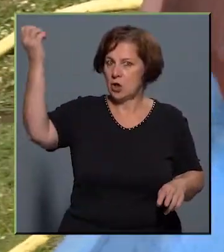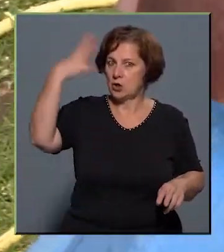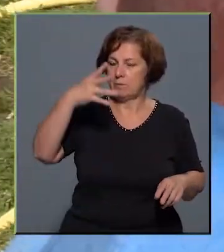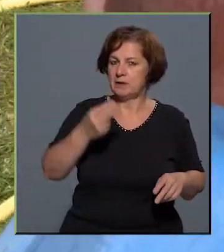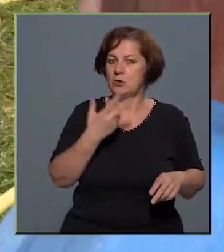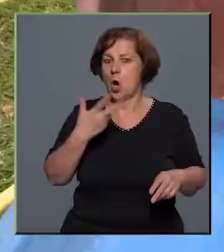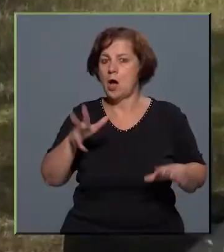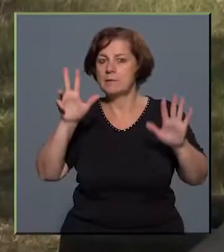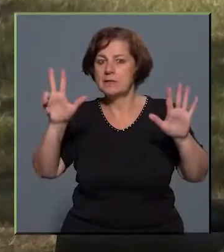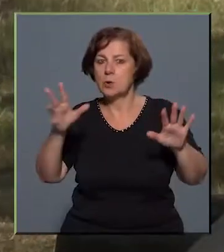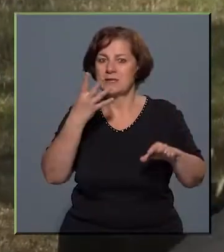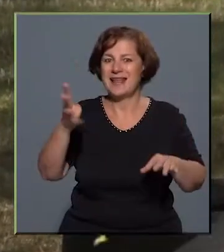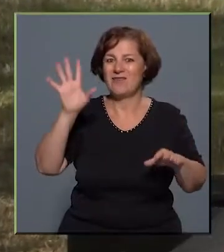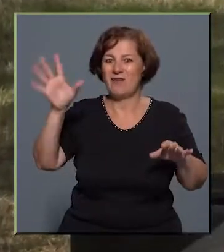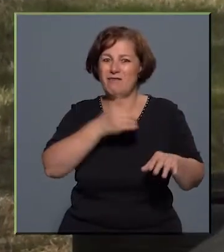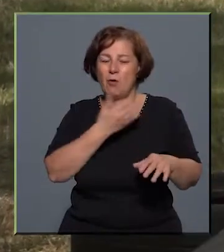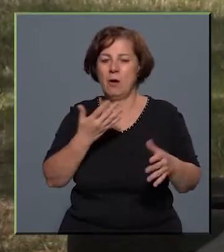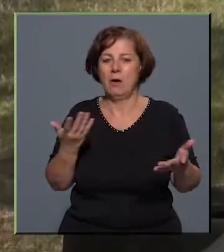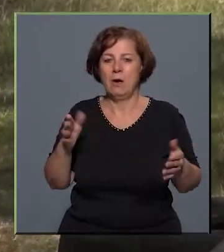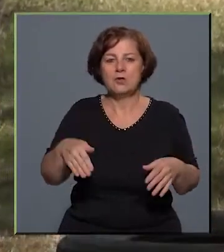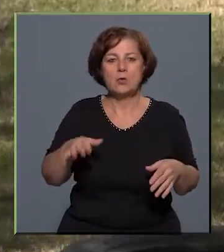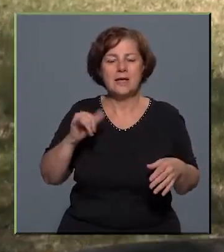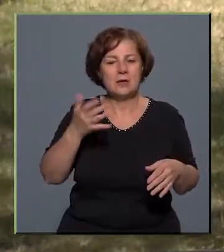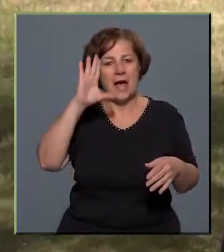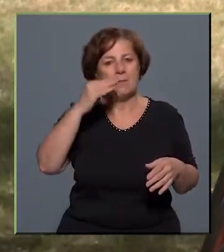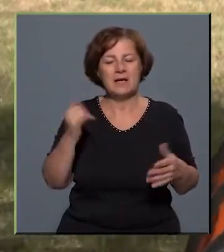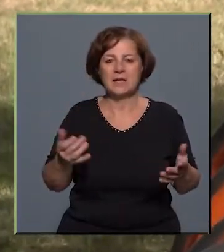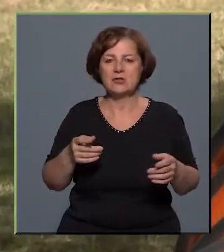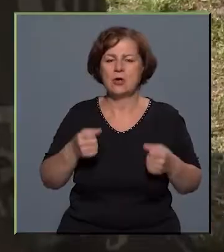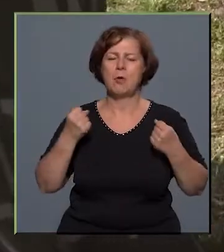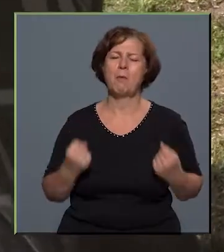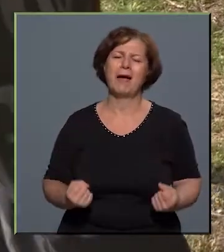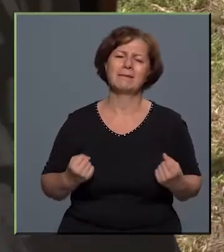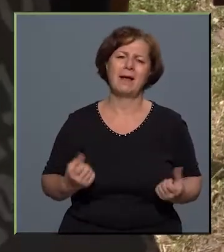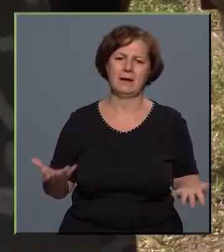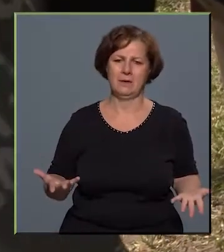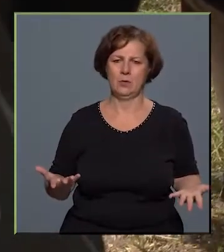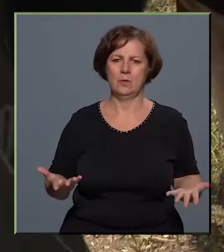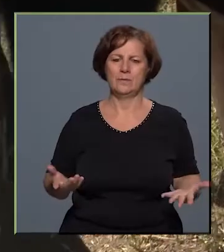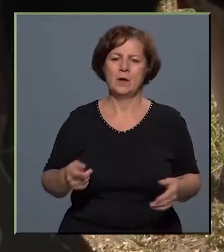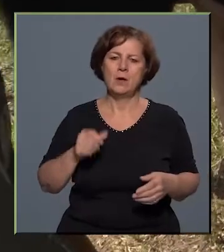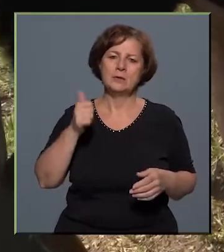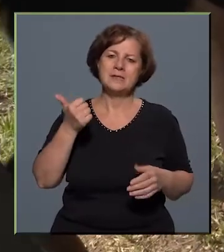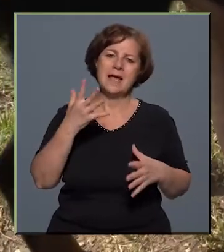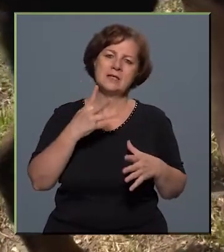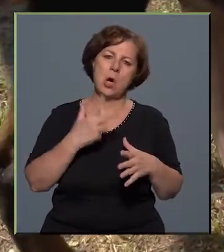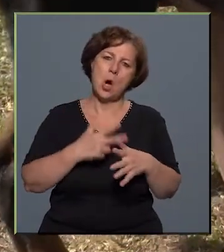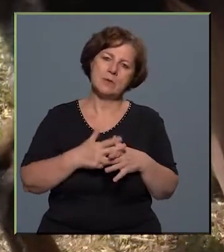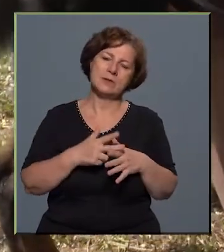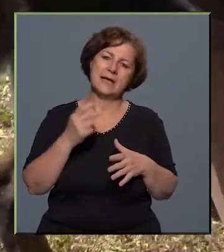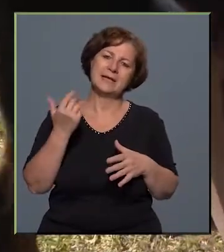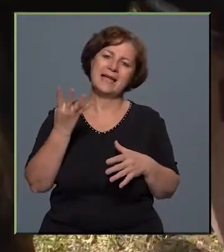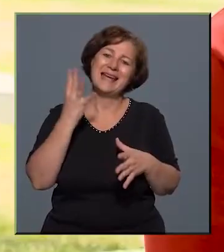a napon van 38-40 fok, az a kutya számára, de az embernek is rendkívül megterhelő. Tehát ott az